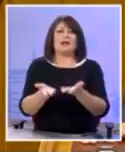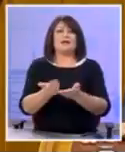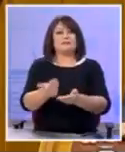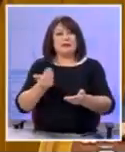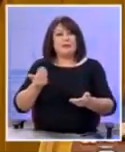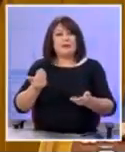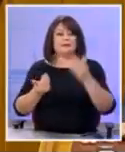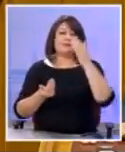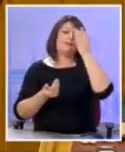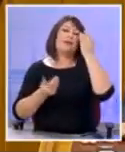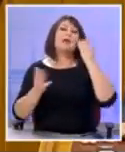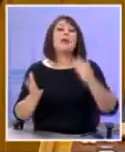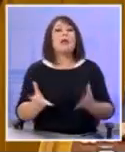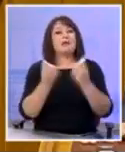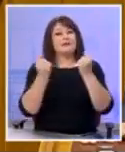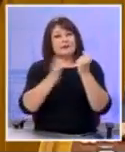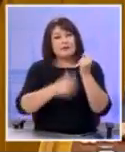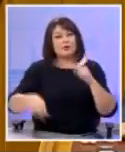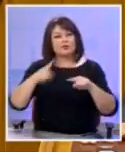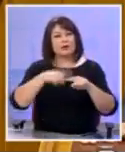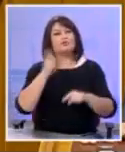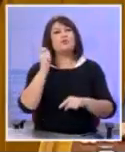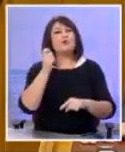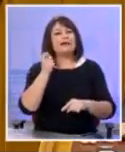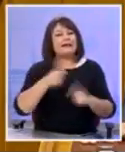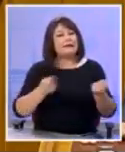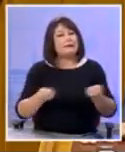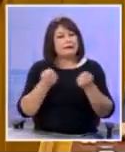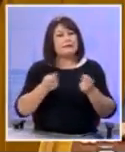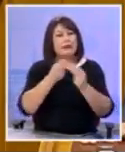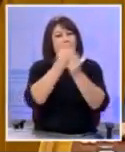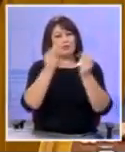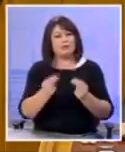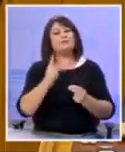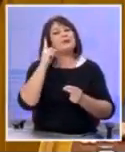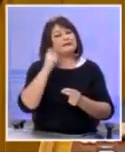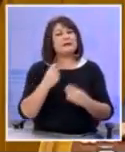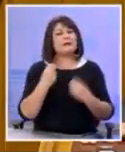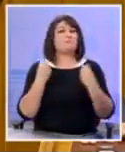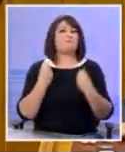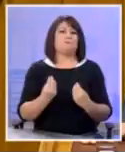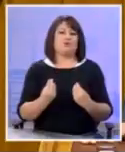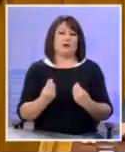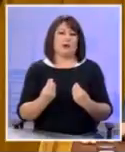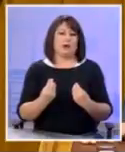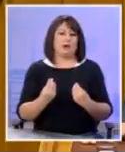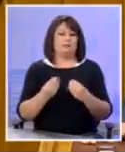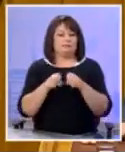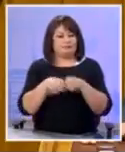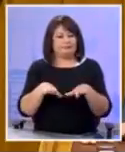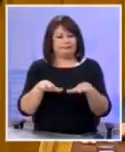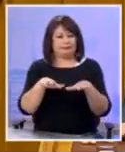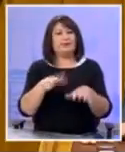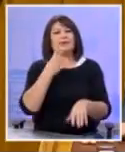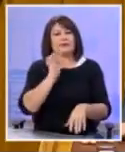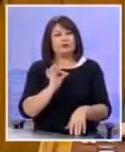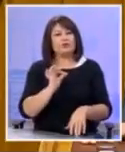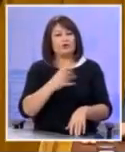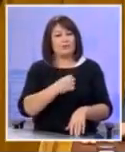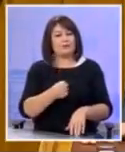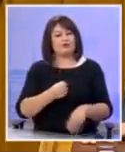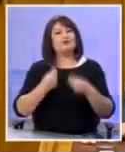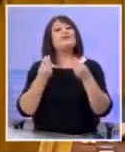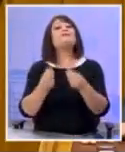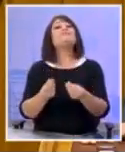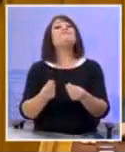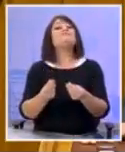Ευτυχώς ο ελληνικός λαός γνωρίζει πολύ καλά την πολιτική σας και τις επιπτώσεις της οποίας έχει υποστεί. Γι' αυτό και δεν σας εμπιστεύτηκε